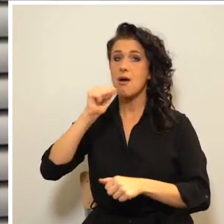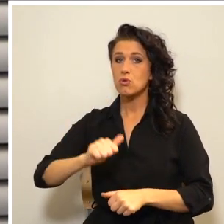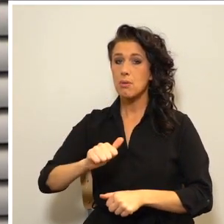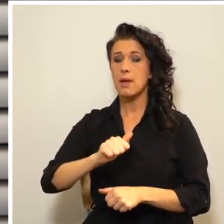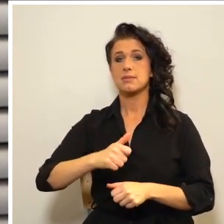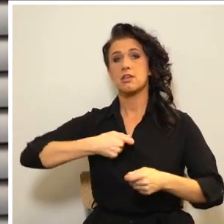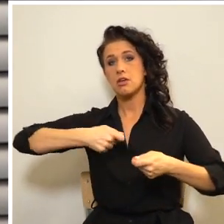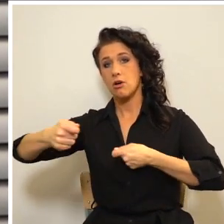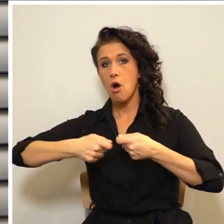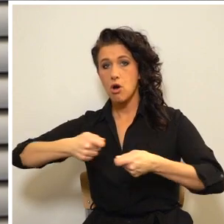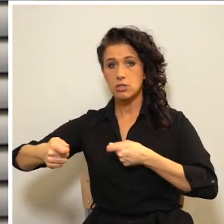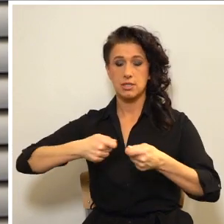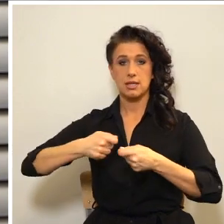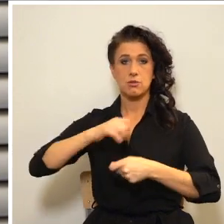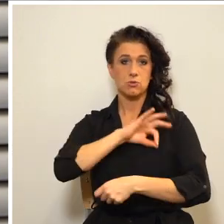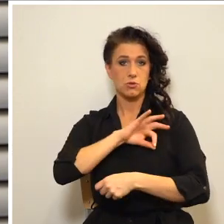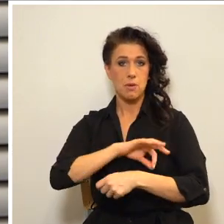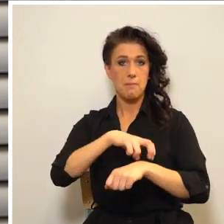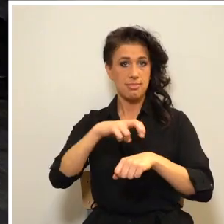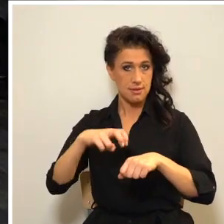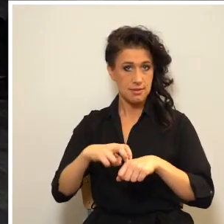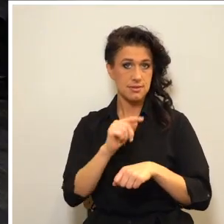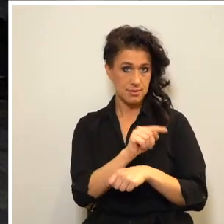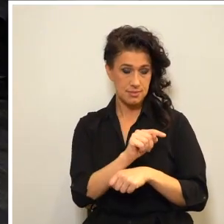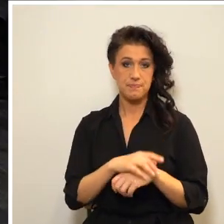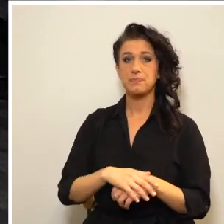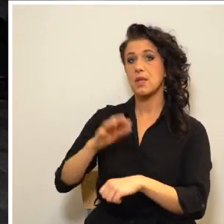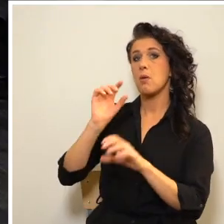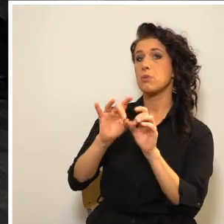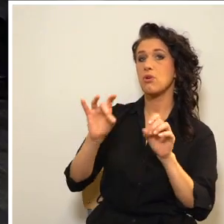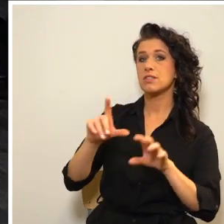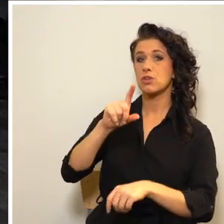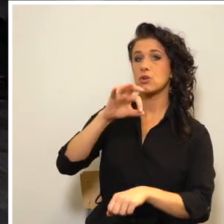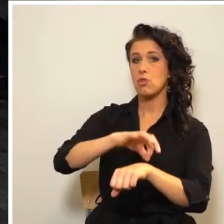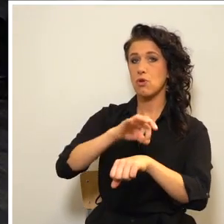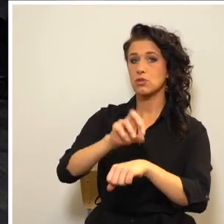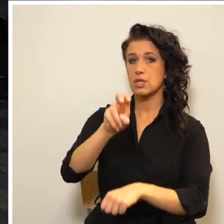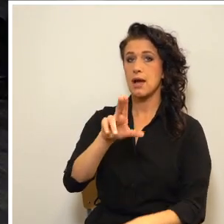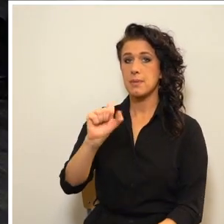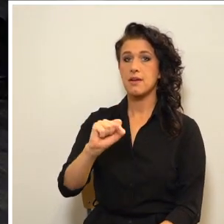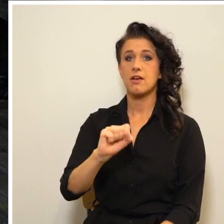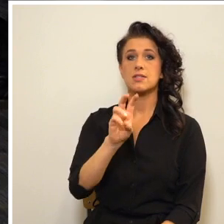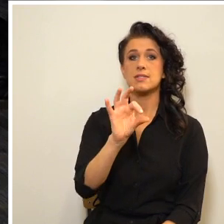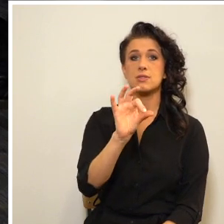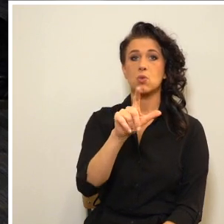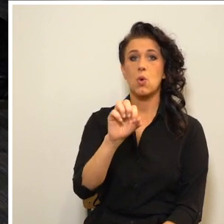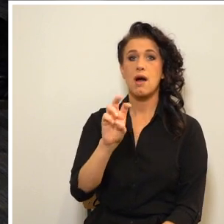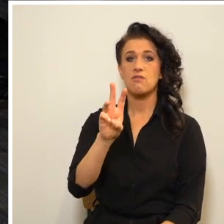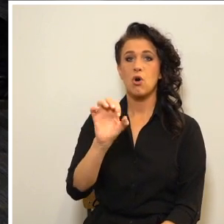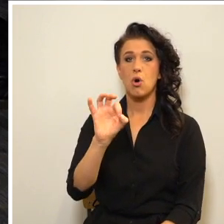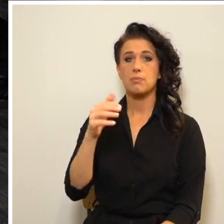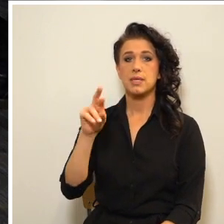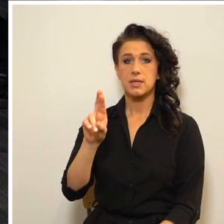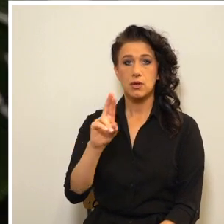towarzystwa socjologii zdrowia i medycyny a profesor doktor habilitowany Sławomir Różycki